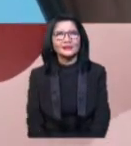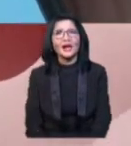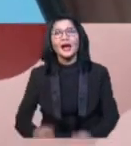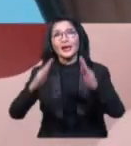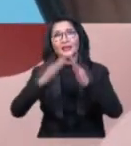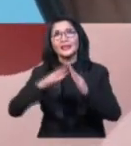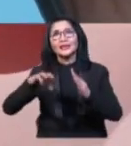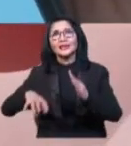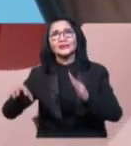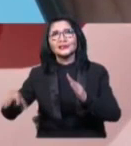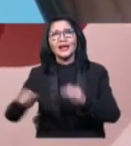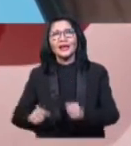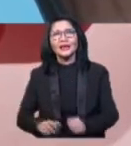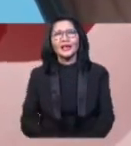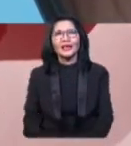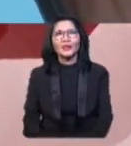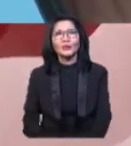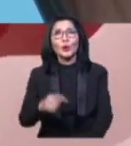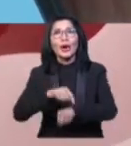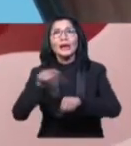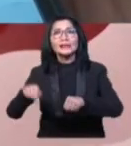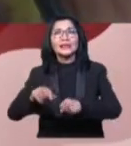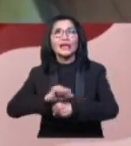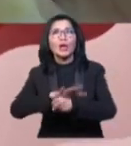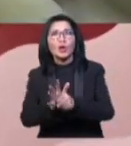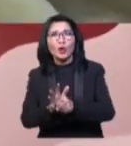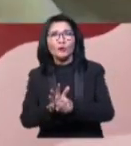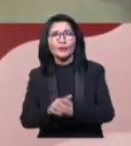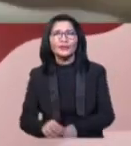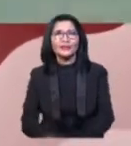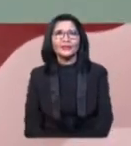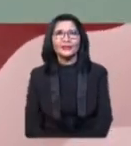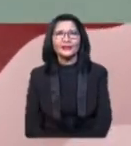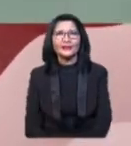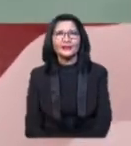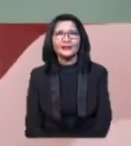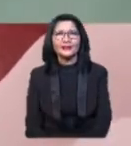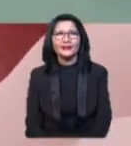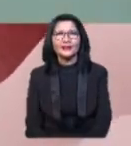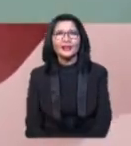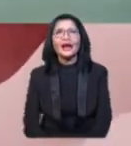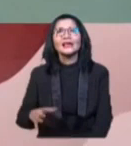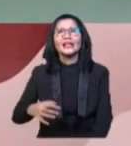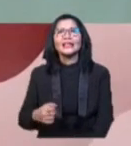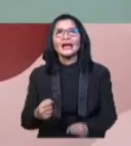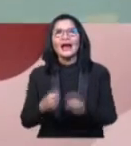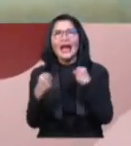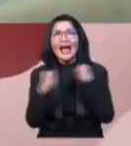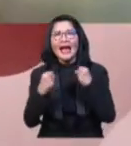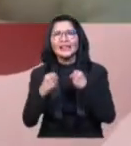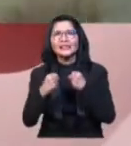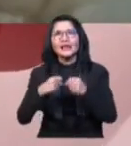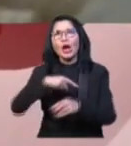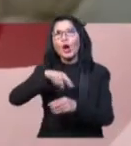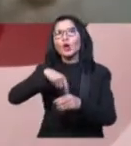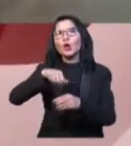merasa, kita pikir, lagi COVID, mereka nggak minum es kopi susu ya. Oh, ternyata es kopi susu merupakan salah satu tools